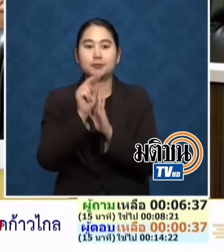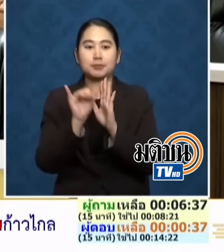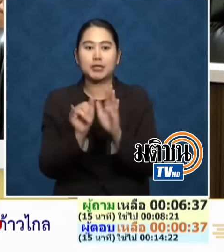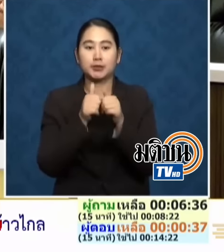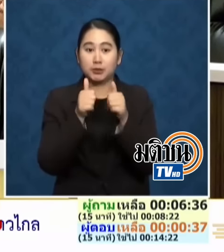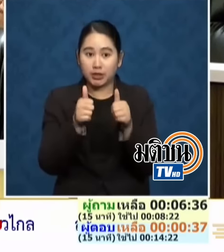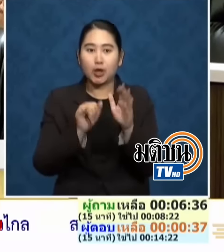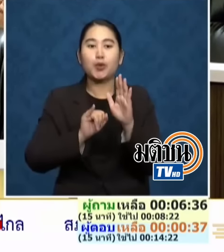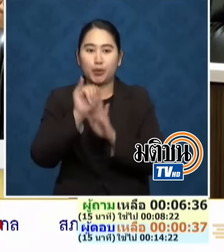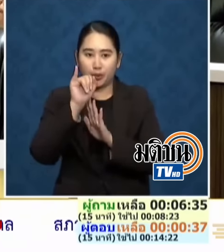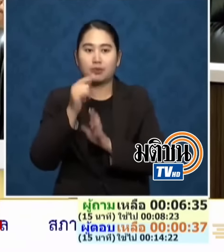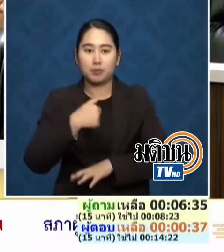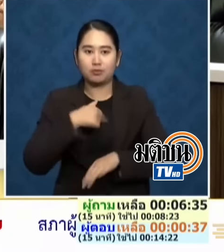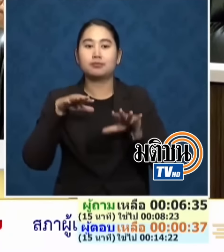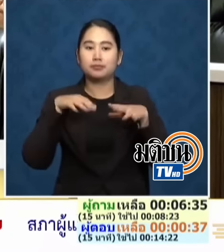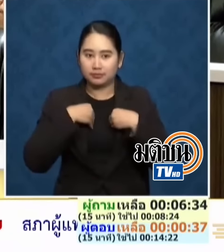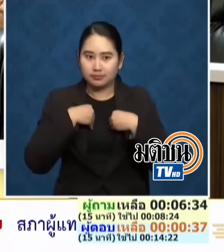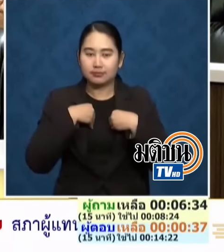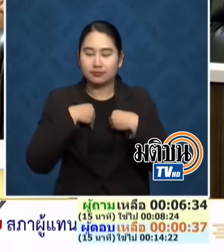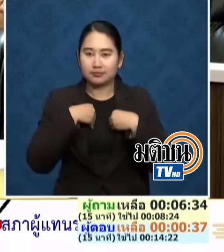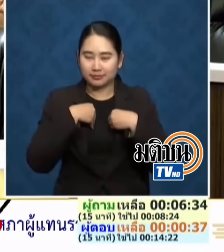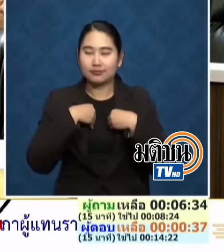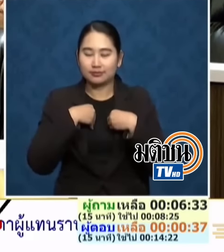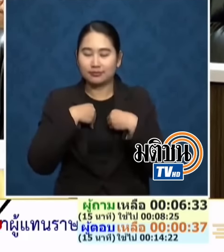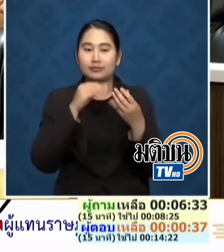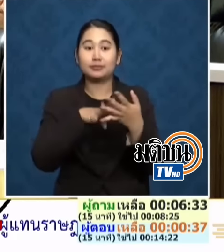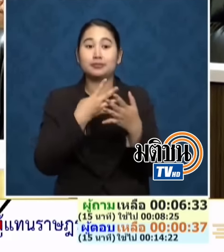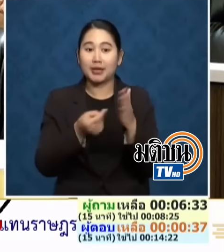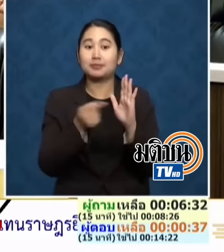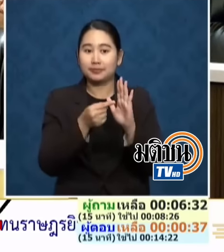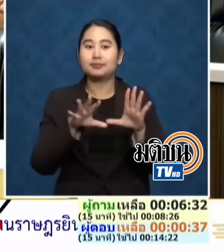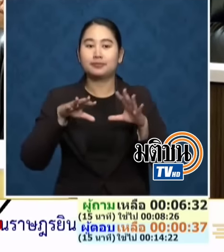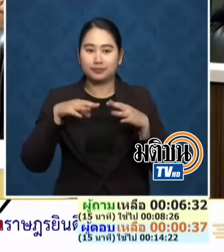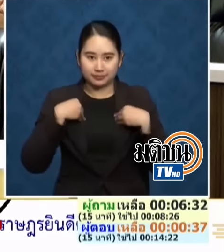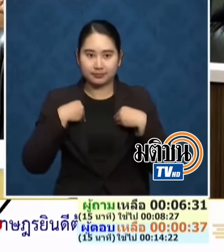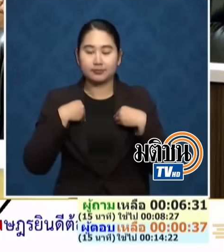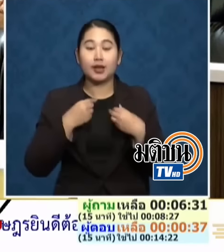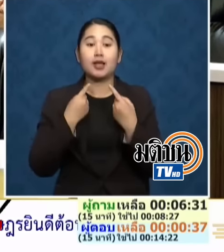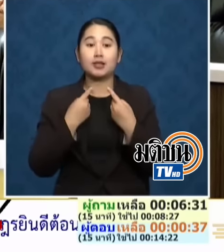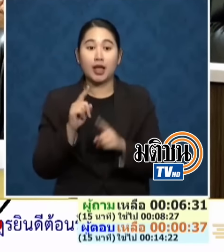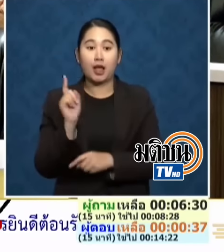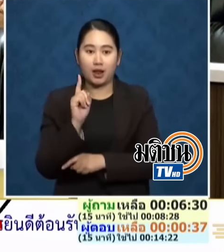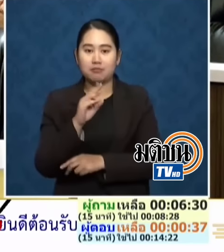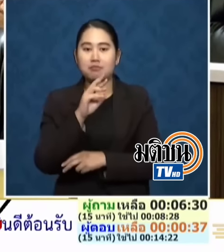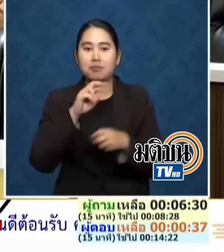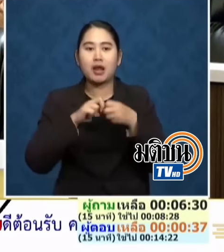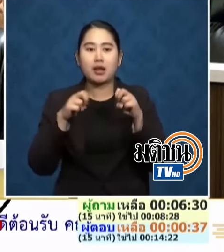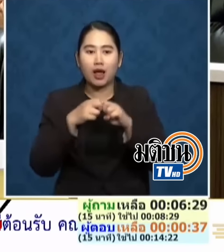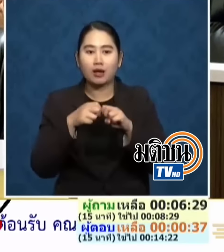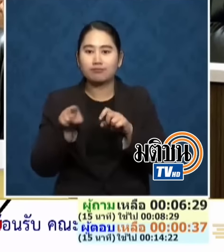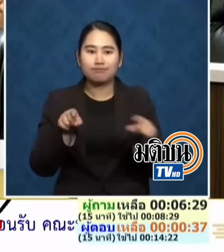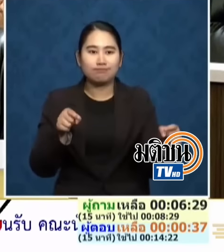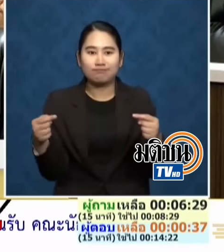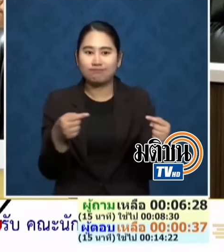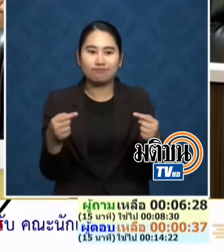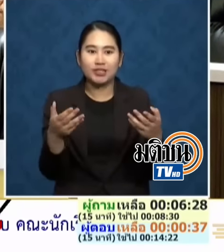เชนกรณีนี้เน